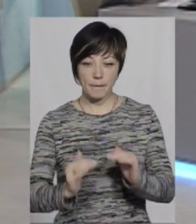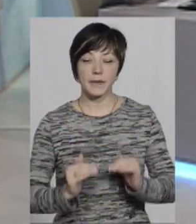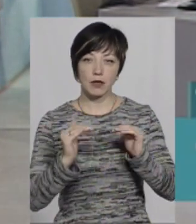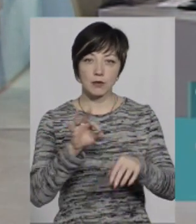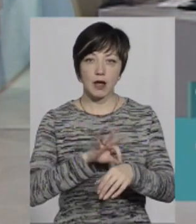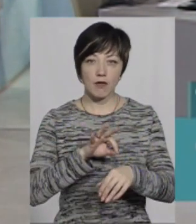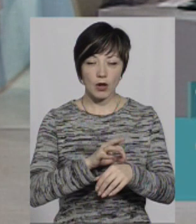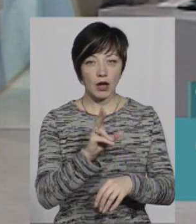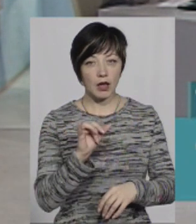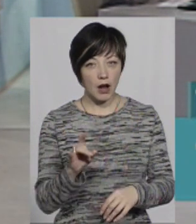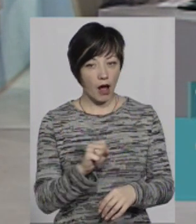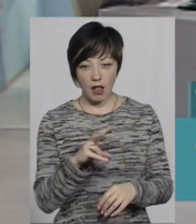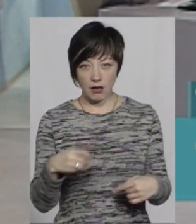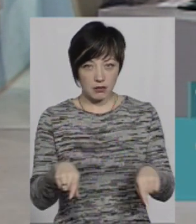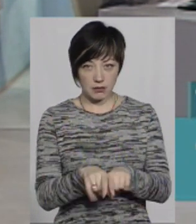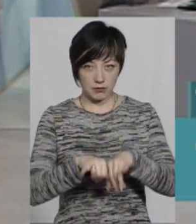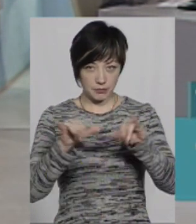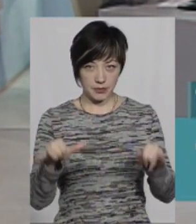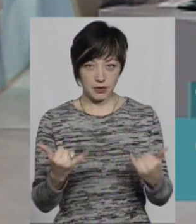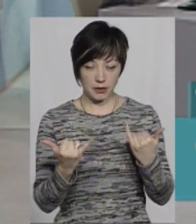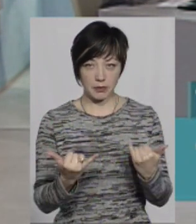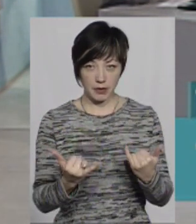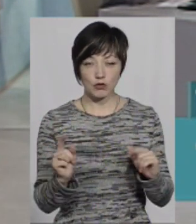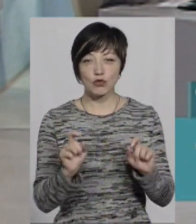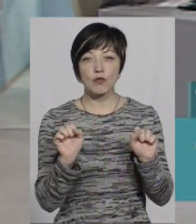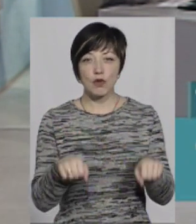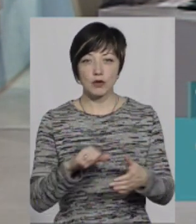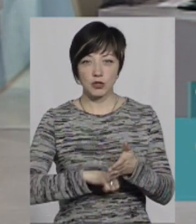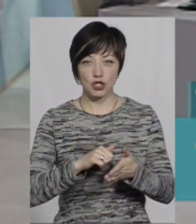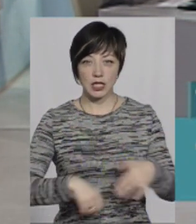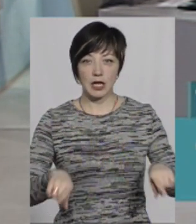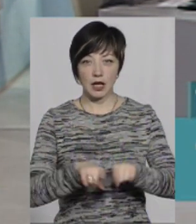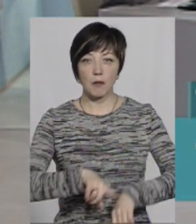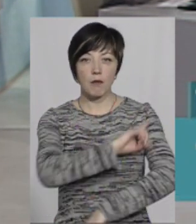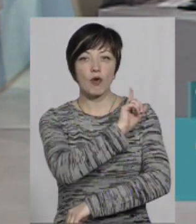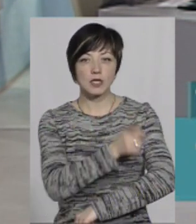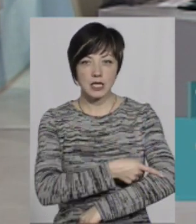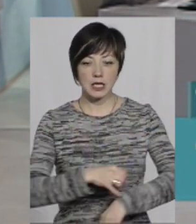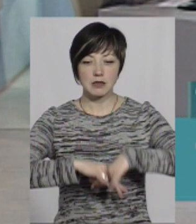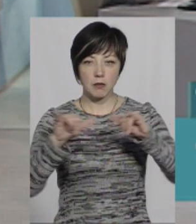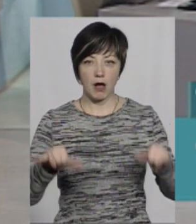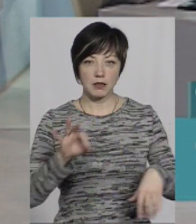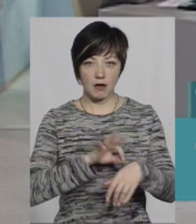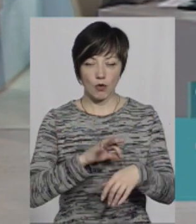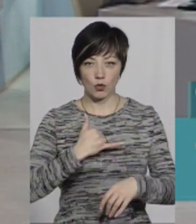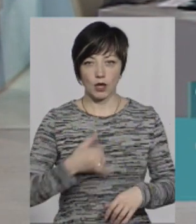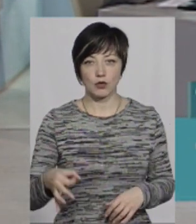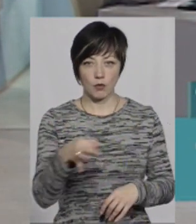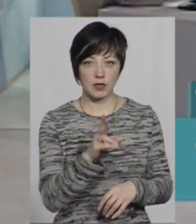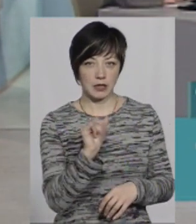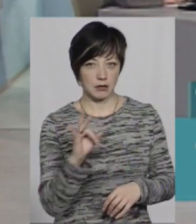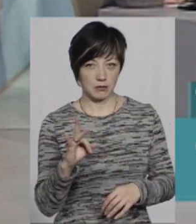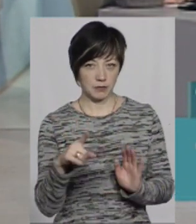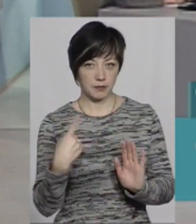підйом захворюваності, але ж не настільки, як тепер. От що могло спровокувати такий посилений спалах от в нашій області,